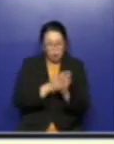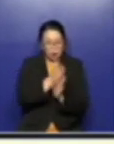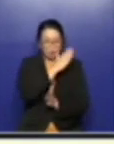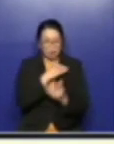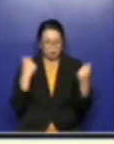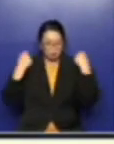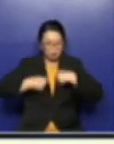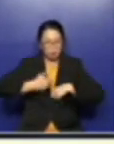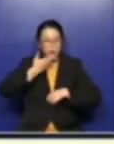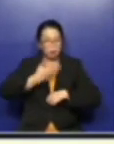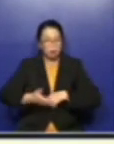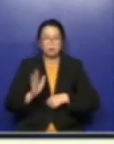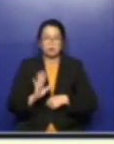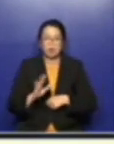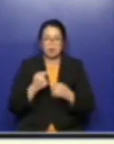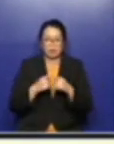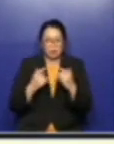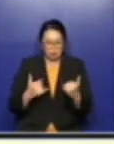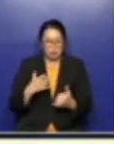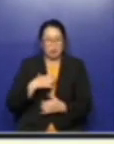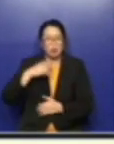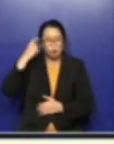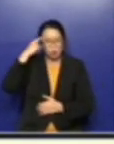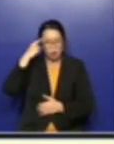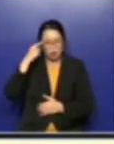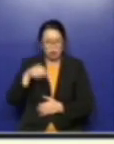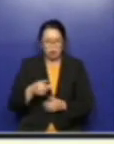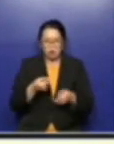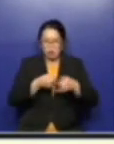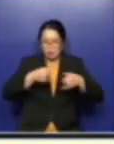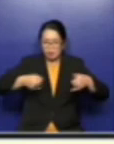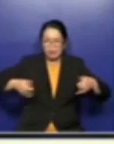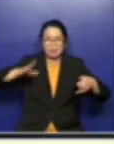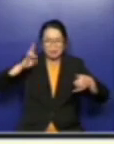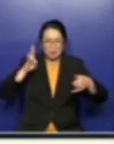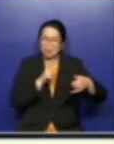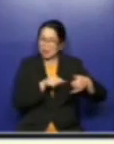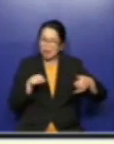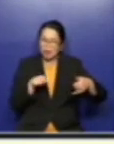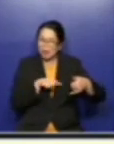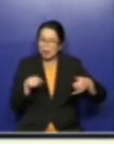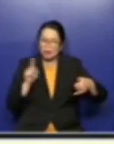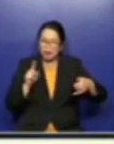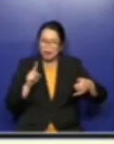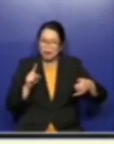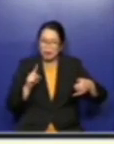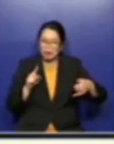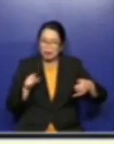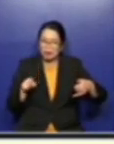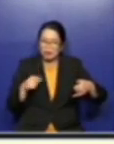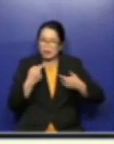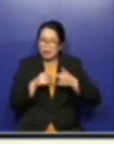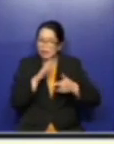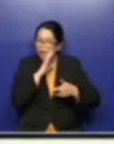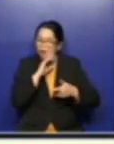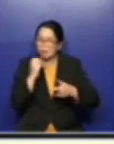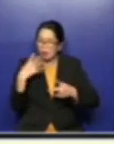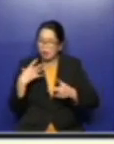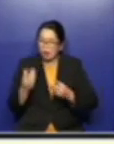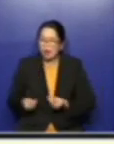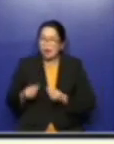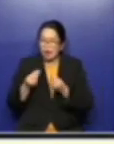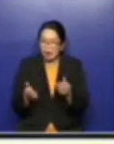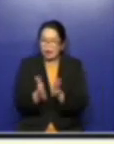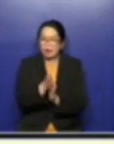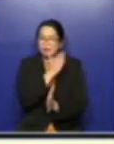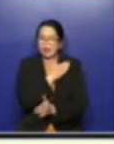7รูปนี้จะเอายังไงส่วนให้กลับมาบวชใหม่ผมว่าท่านยังไม่ขาดจากความเป็นพระเพราะมูลธรรม